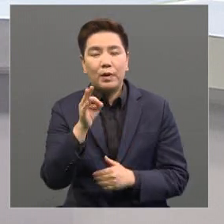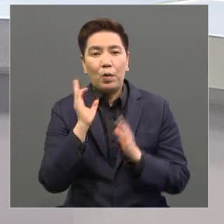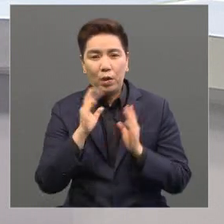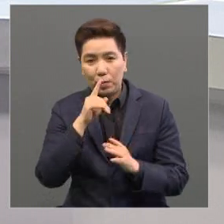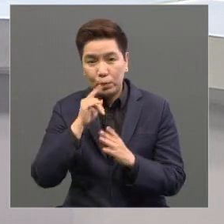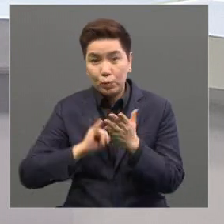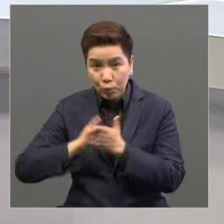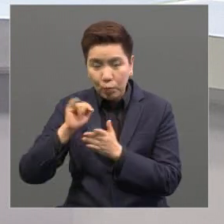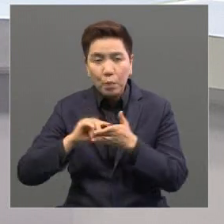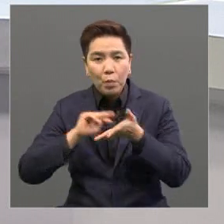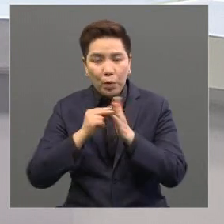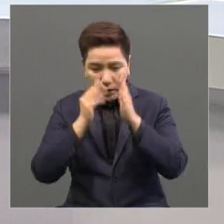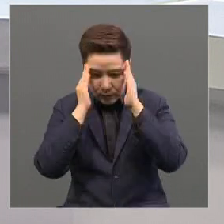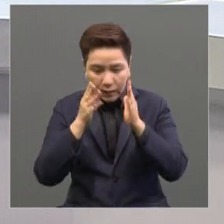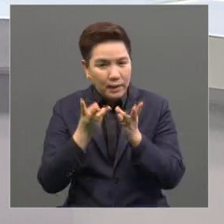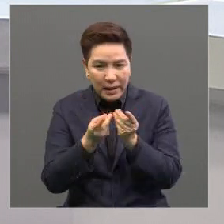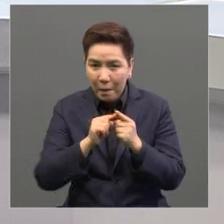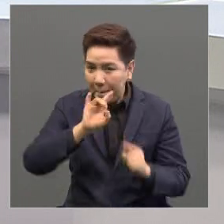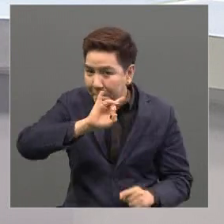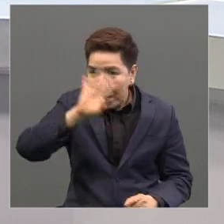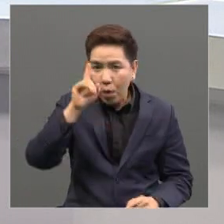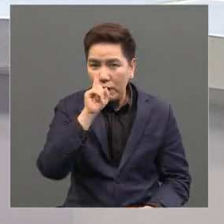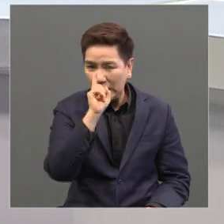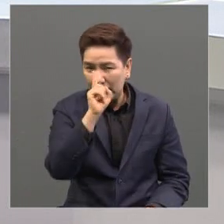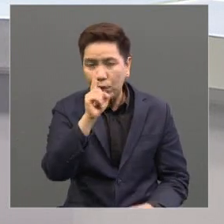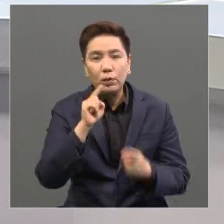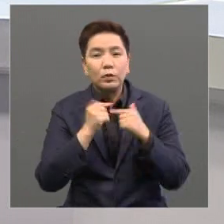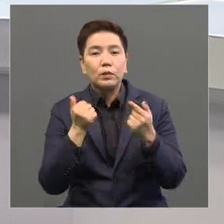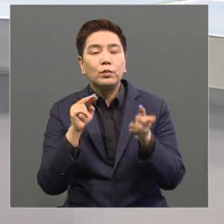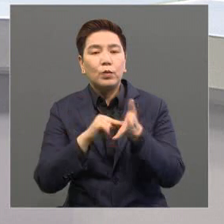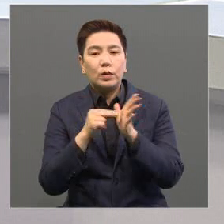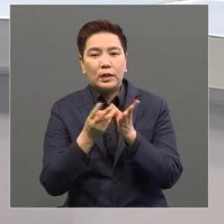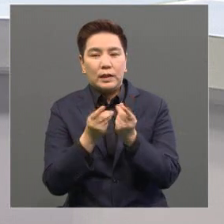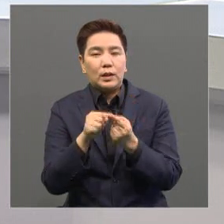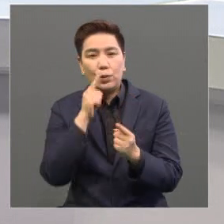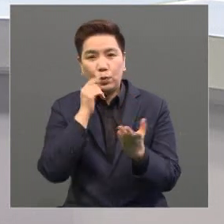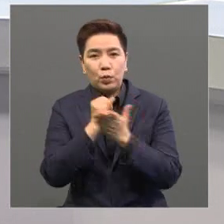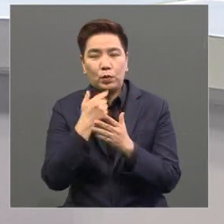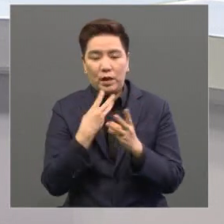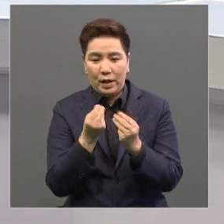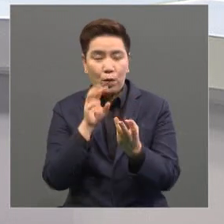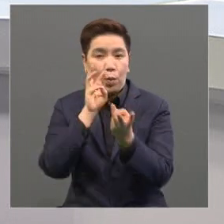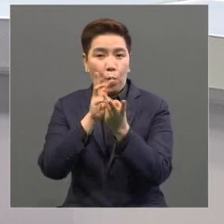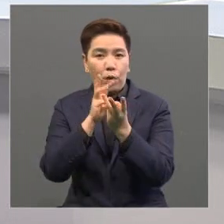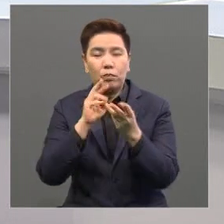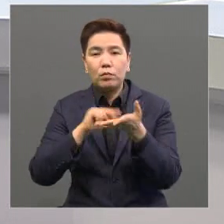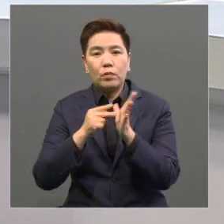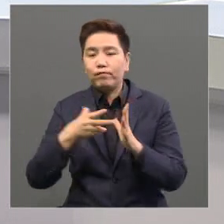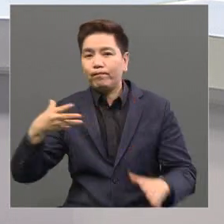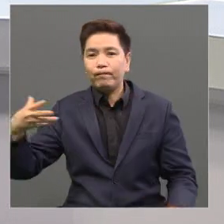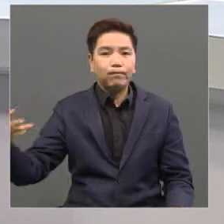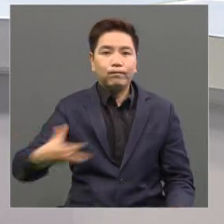แสดงว่าเขาตั้งใจซื้อเลขเดียวเลยคือเลขนี้ที่ถูก6ตัวเนี่ยเขาเอาไปคนเดียวเลย